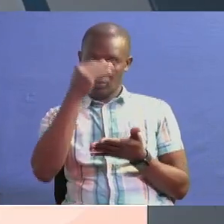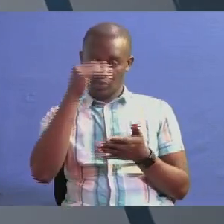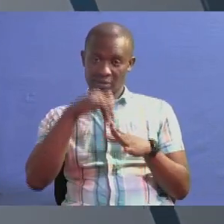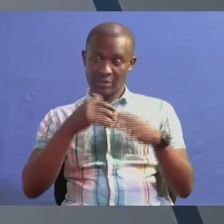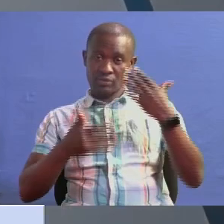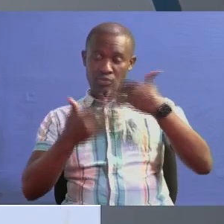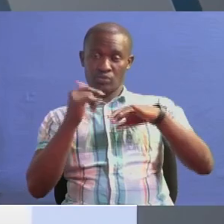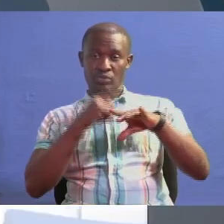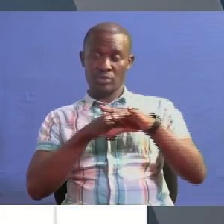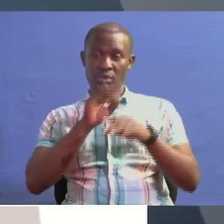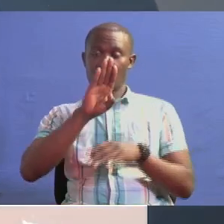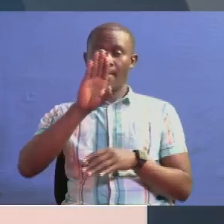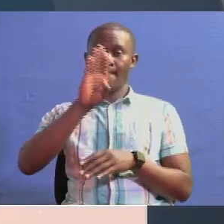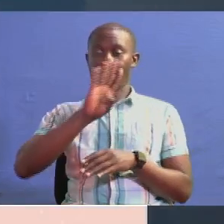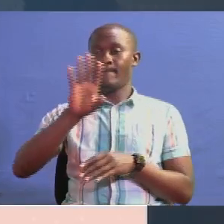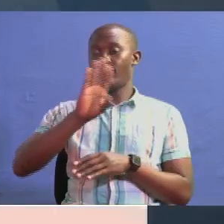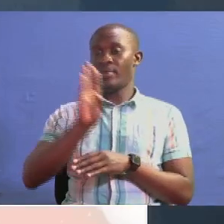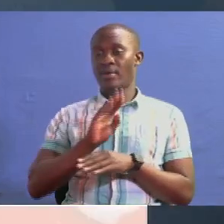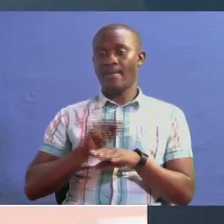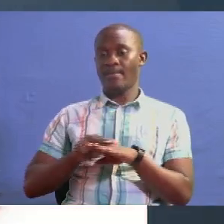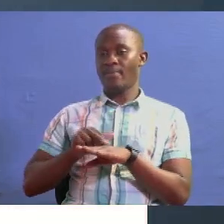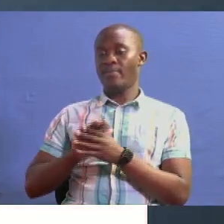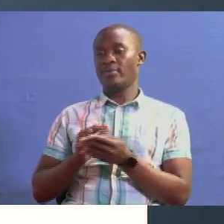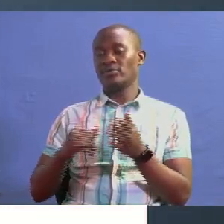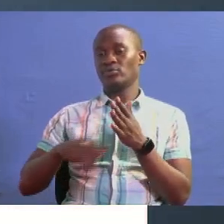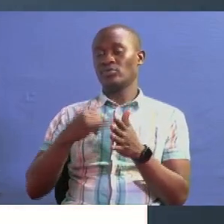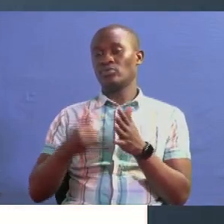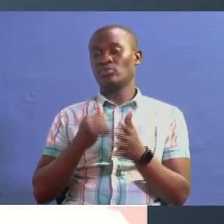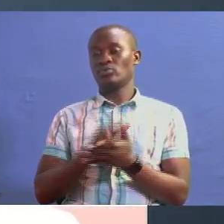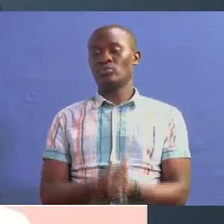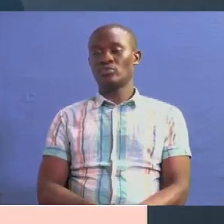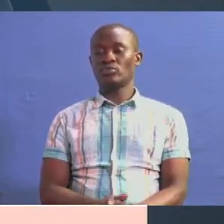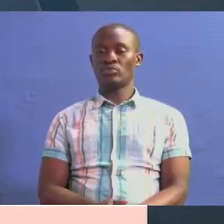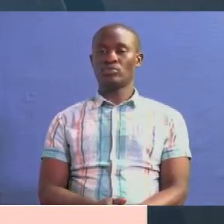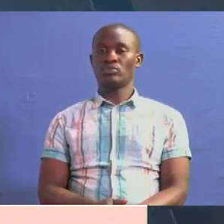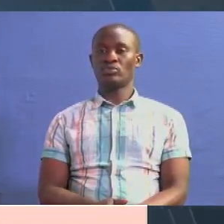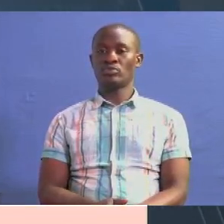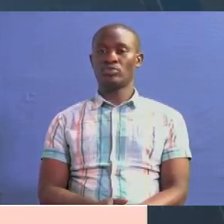katika mkondo wa bioengineering. Sunday Shamari, South America, Washington DC.